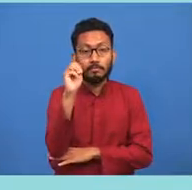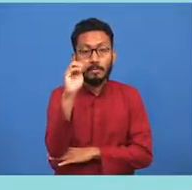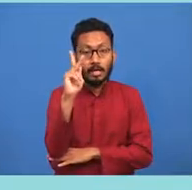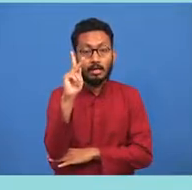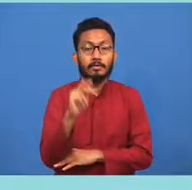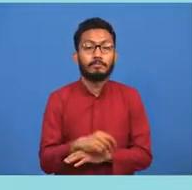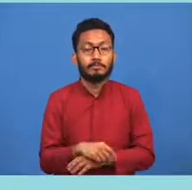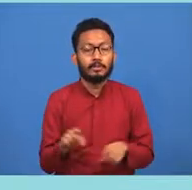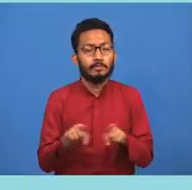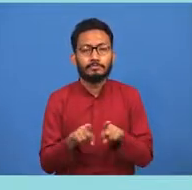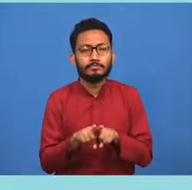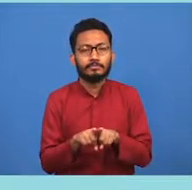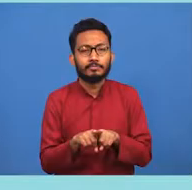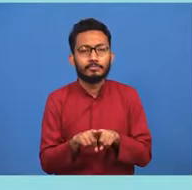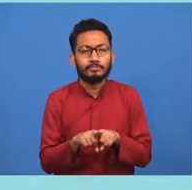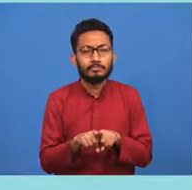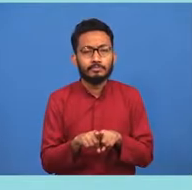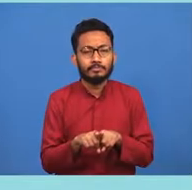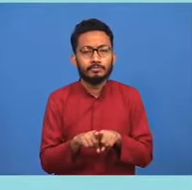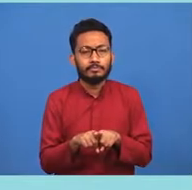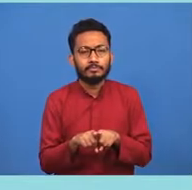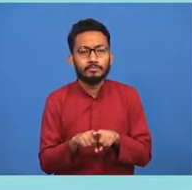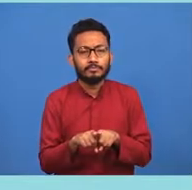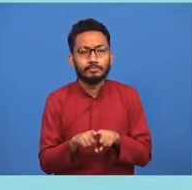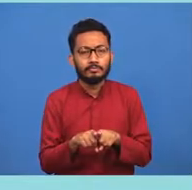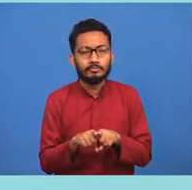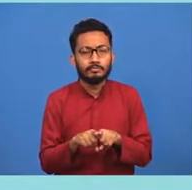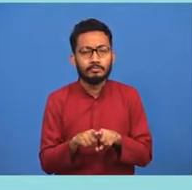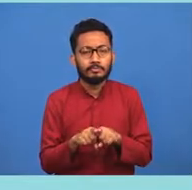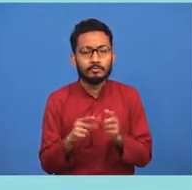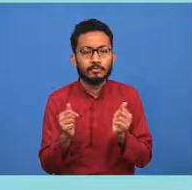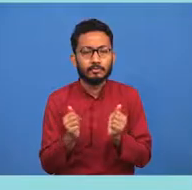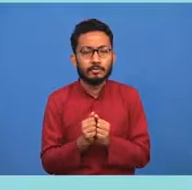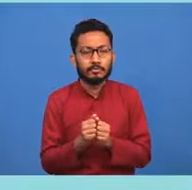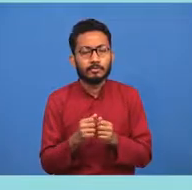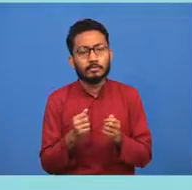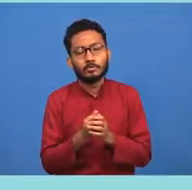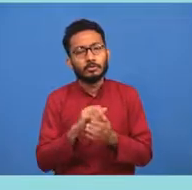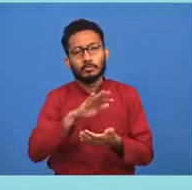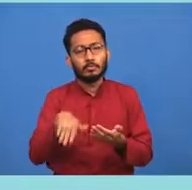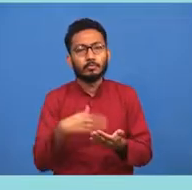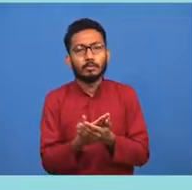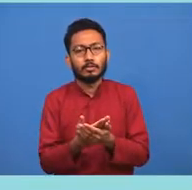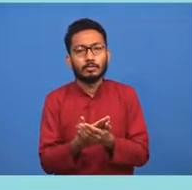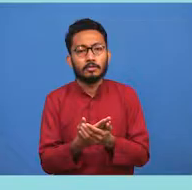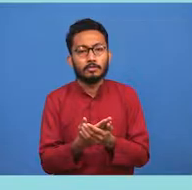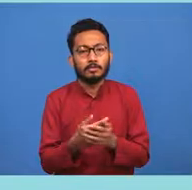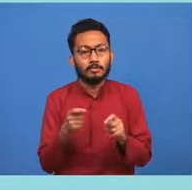Persamaan termokimia berdasarkan persamaan keseluruhan adalah seperti berikut.